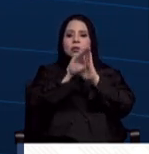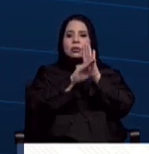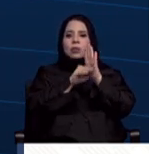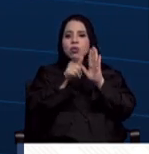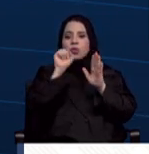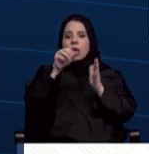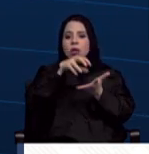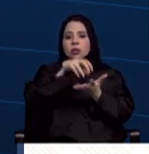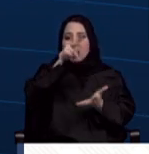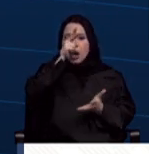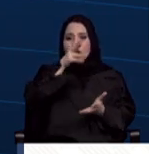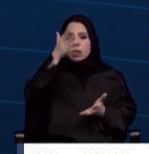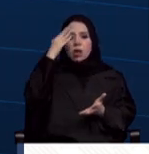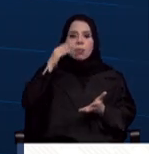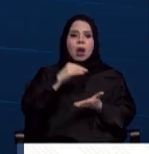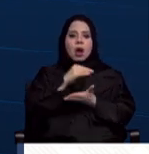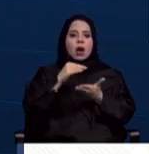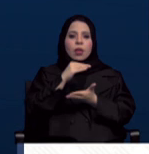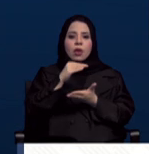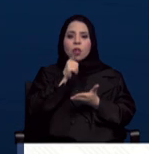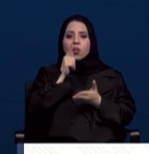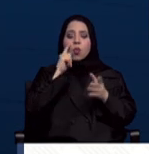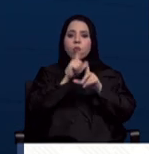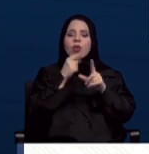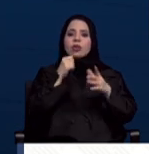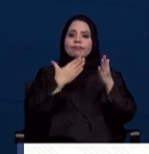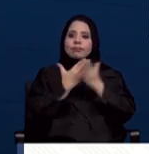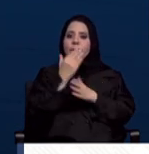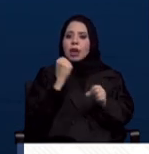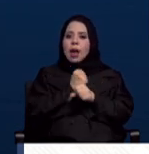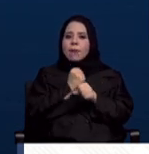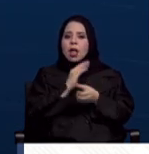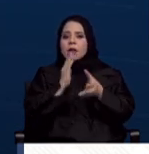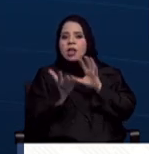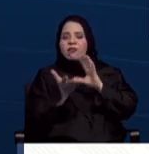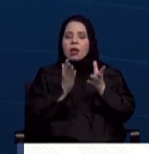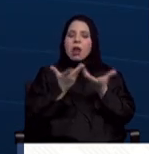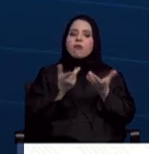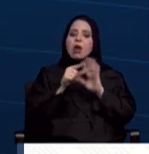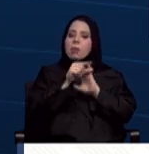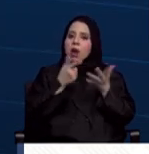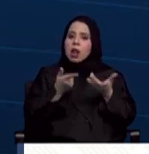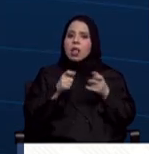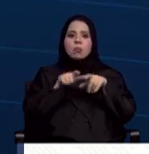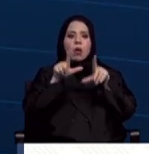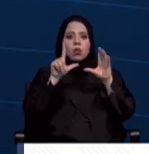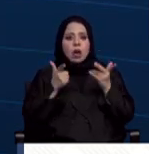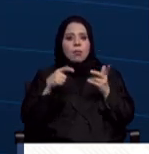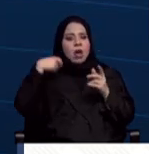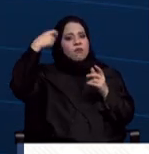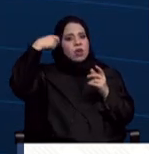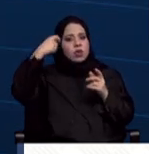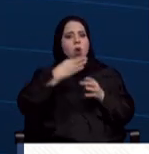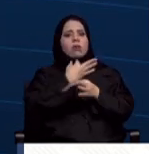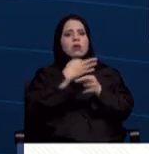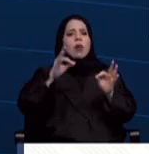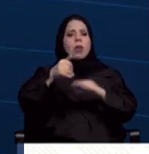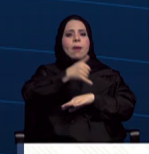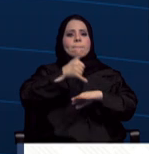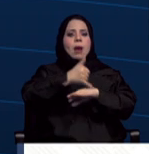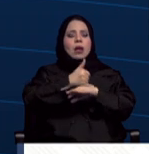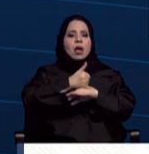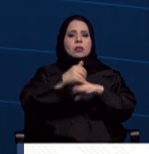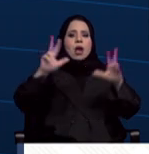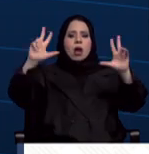الاثريه والتراثيه ومتابعه مستجدات سير العمل من خلال الاخبار والمواد الاعلاميه التي يوفرها